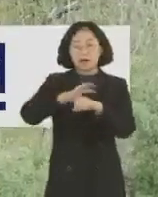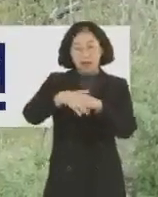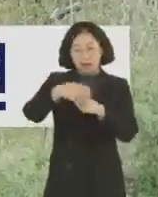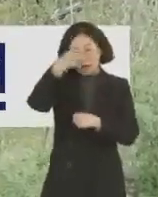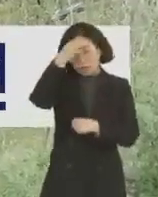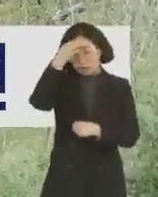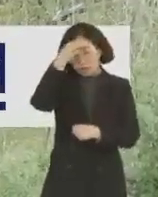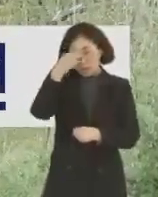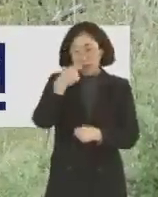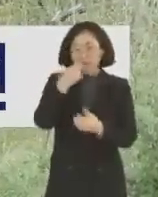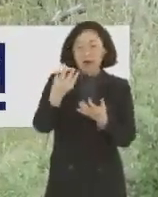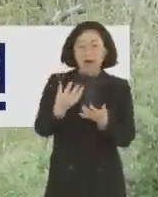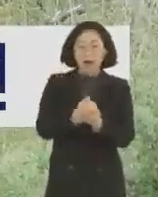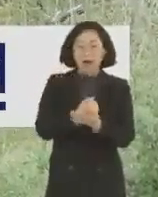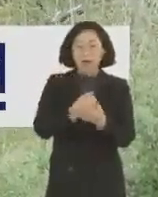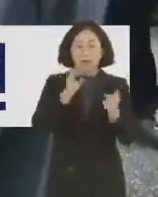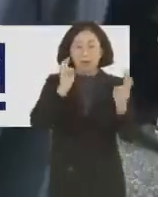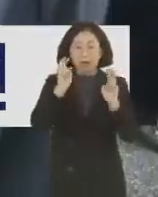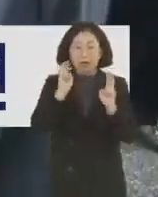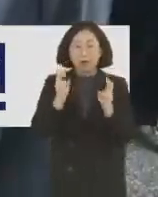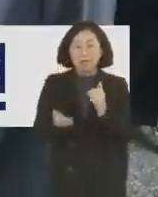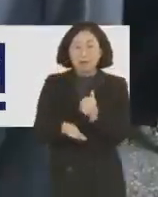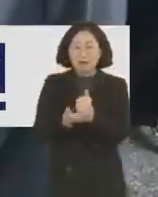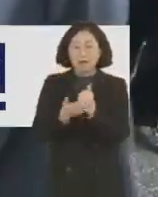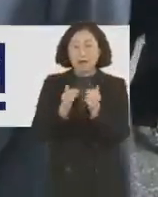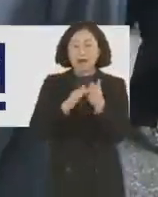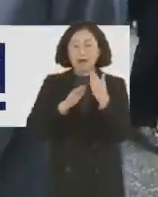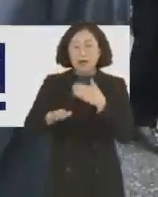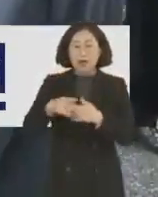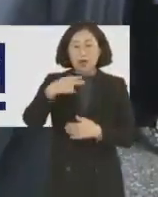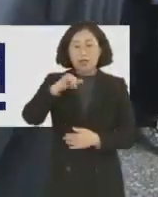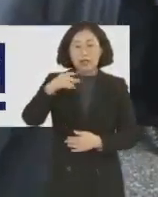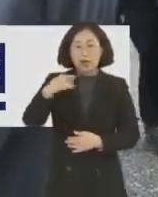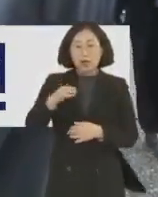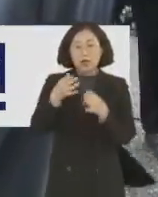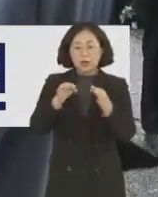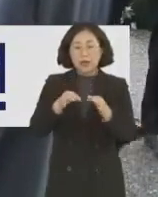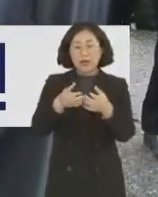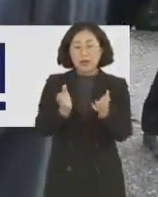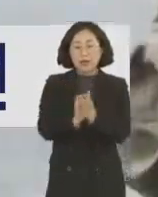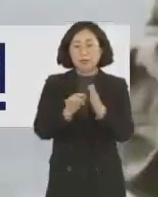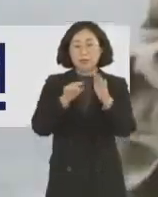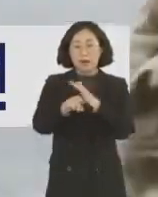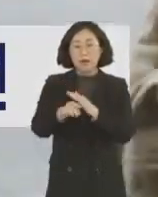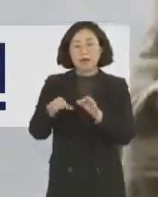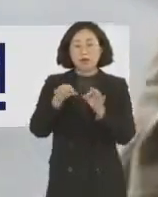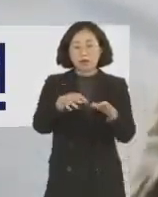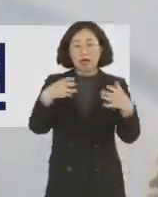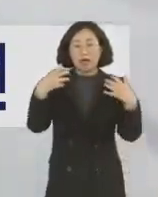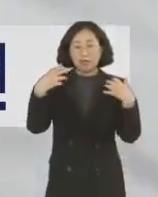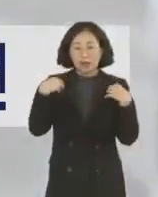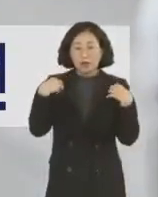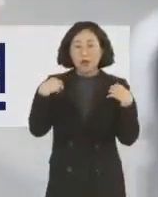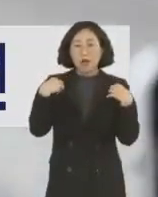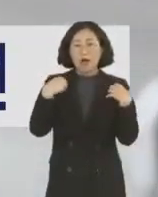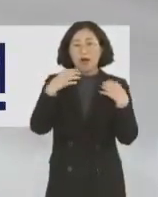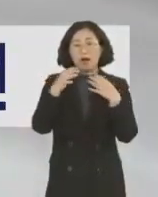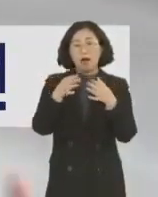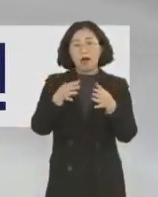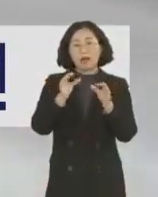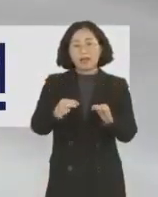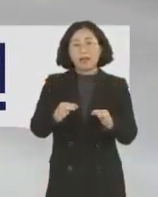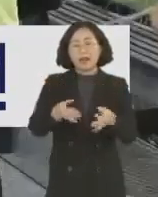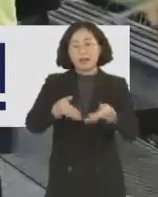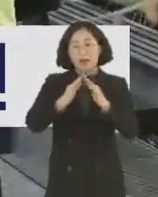기술의 흐름을 파악하고 지역 기업을 격려한 뒤 실리콘밸리 은행 그룹을 찾아 대전투자청과 기업금융 중심은행